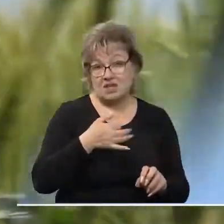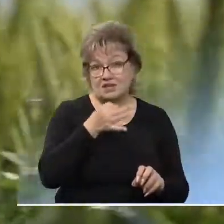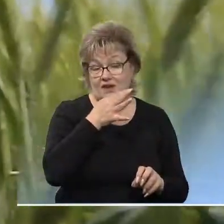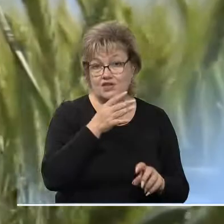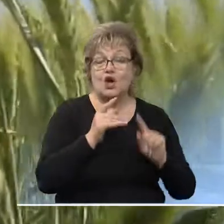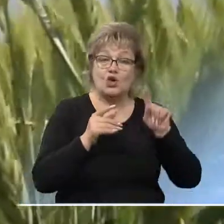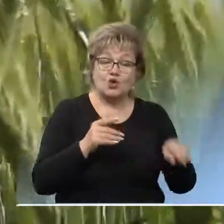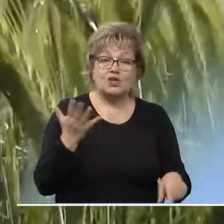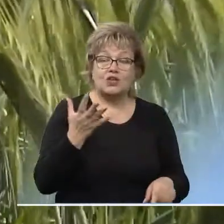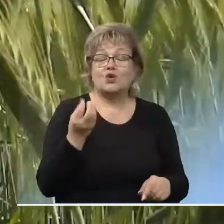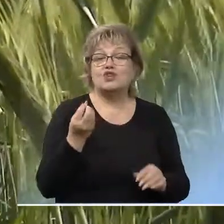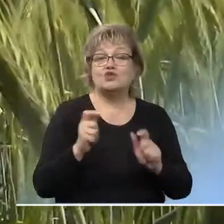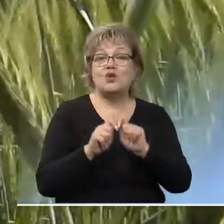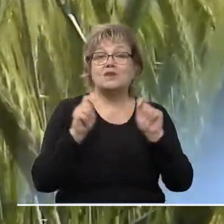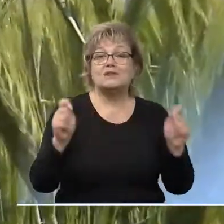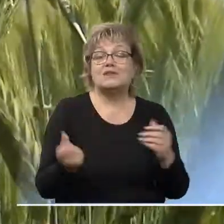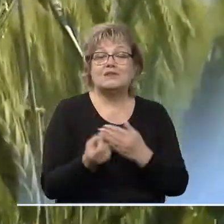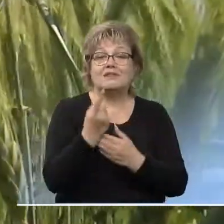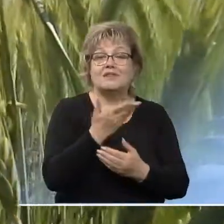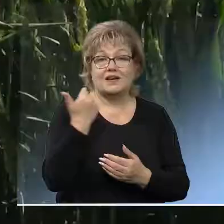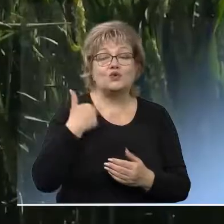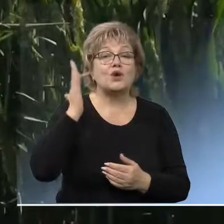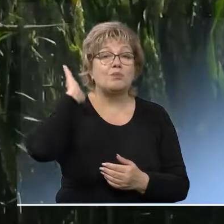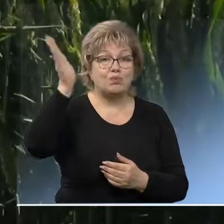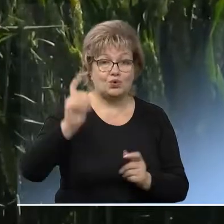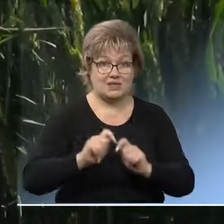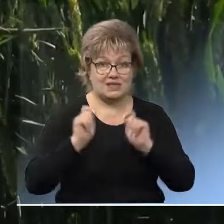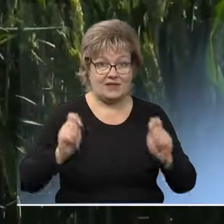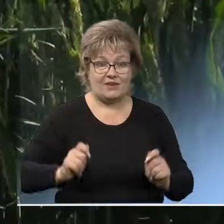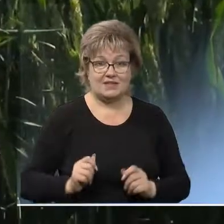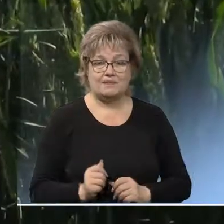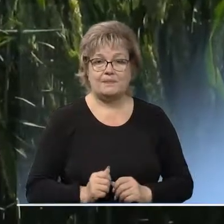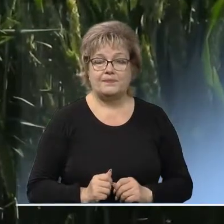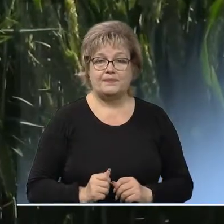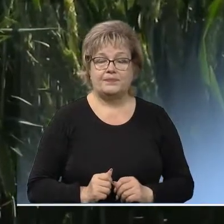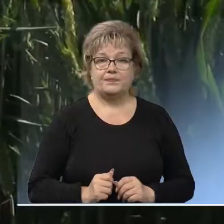нравится, понравится? Тот, который еще не создан, тот, который создан.